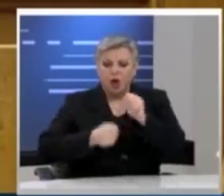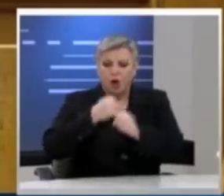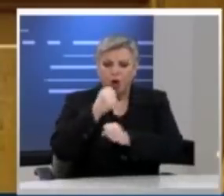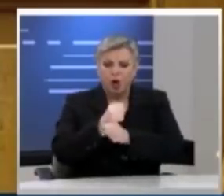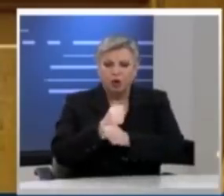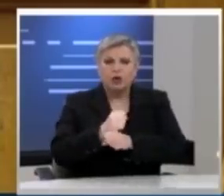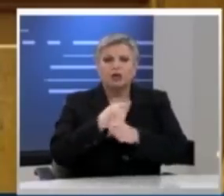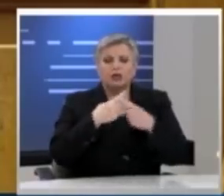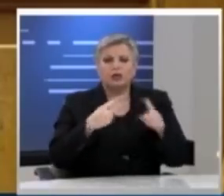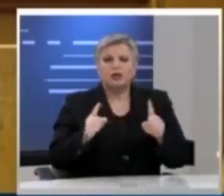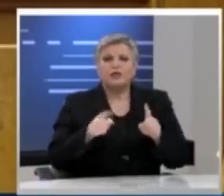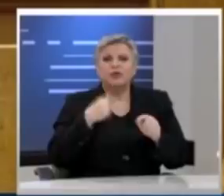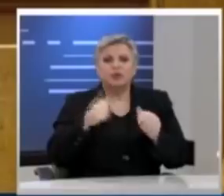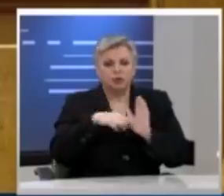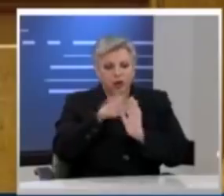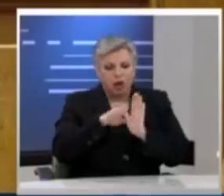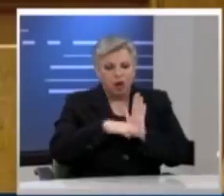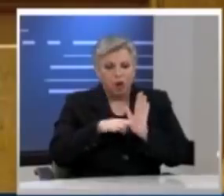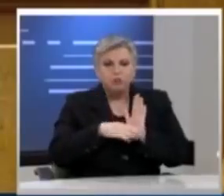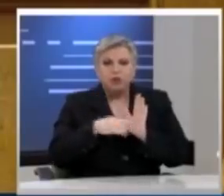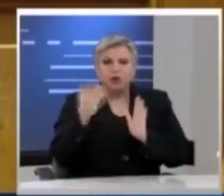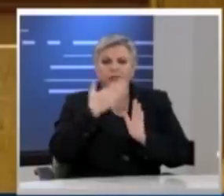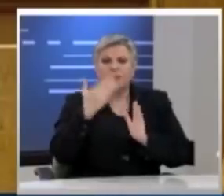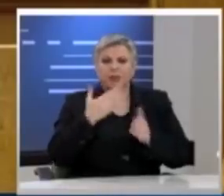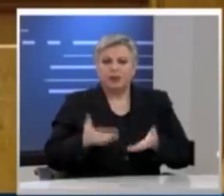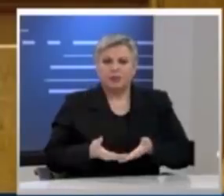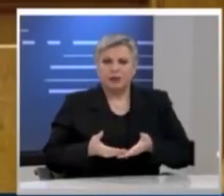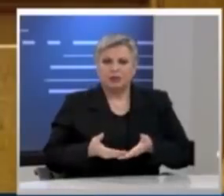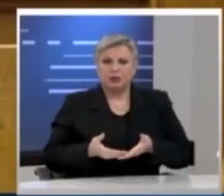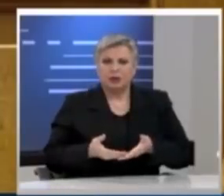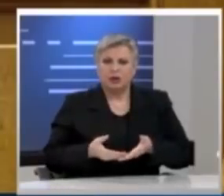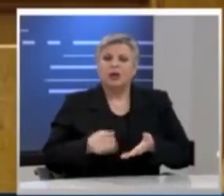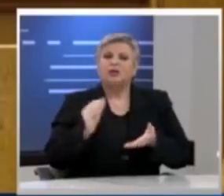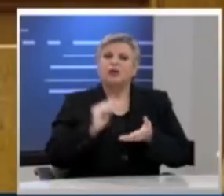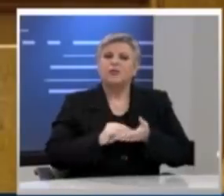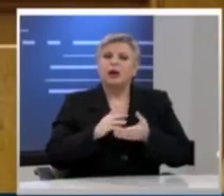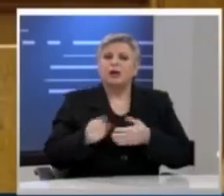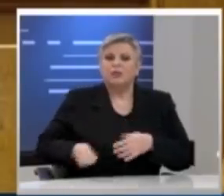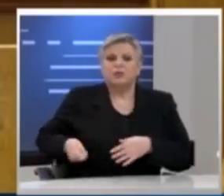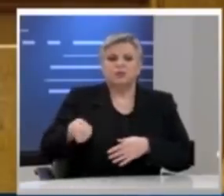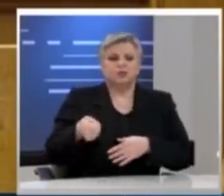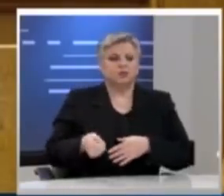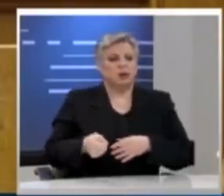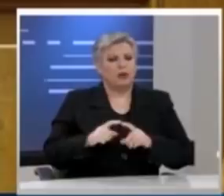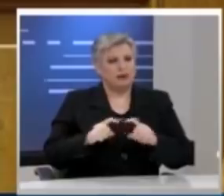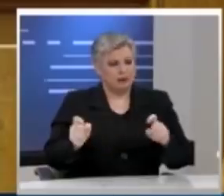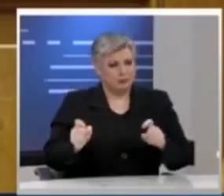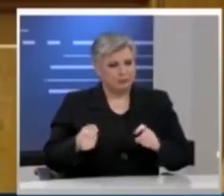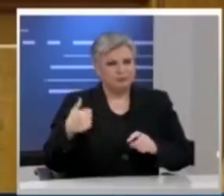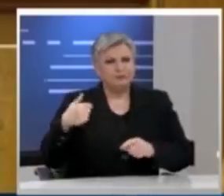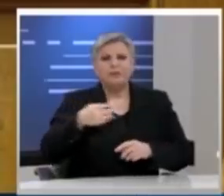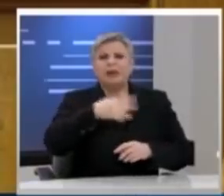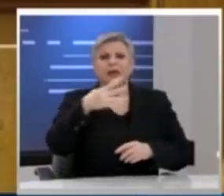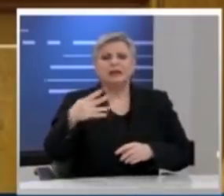σπουδών θέλετε ακόμα να μιλήσουμε για δίδακτρα επί συριζα εγκρίθηκαν και